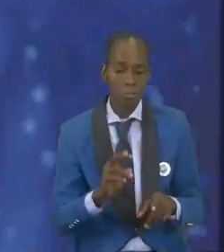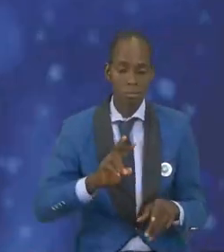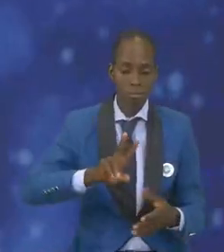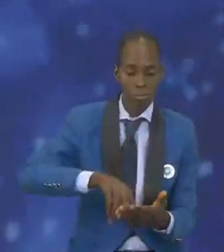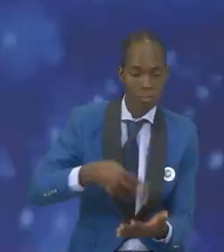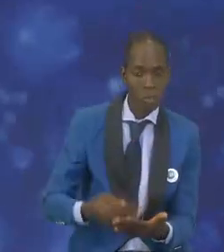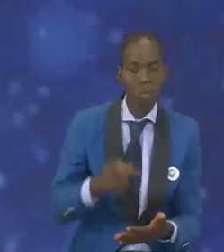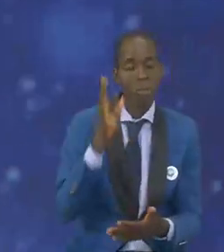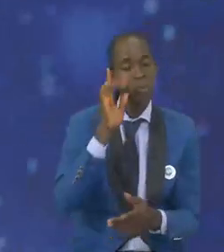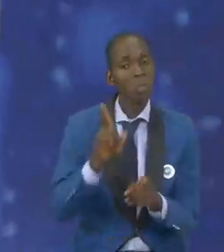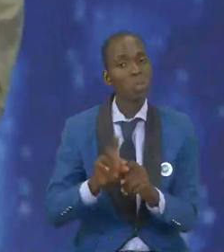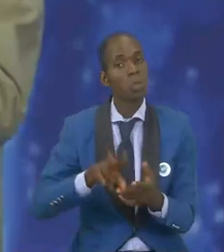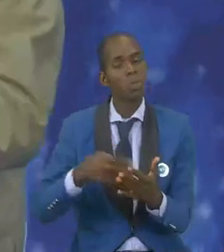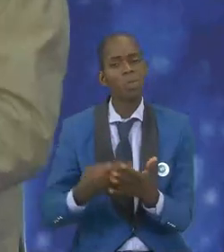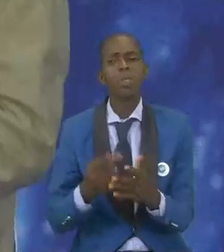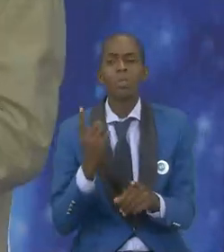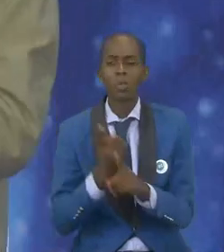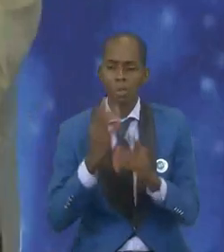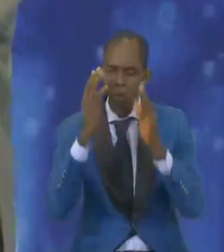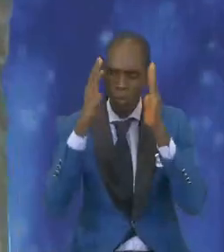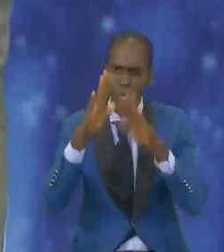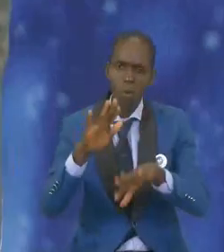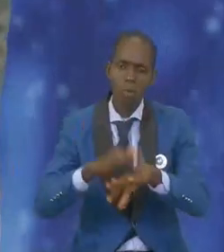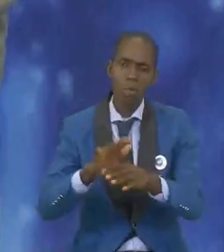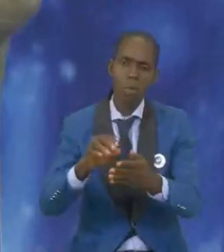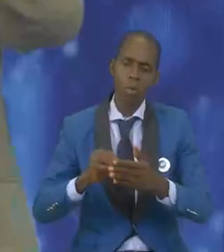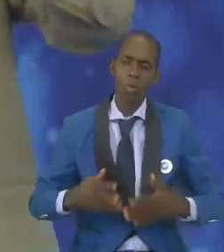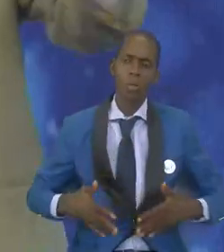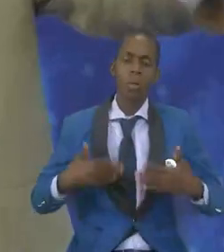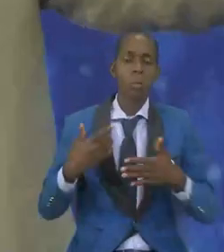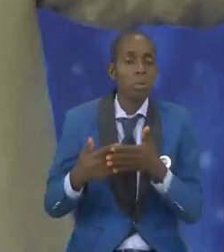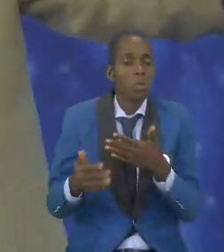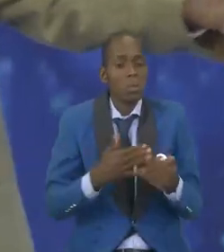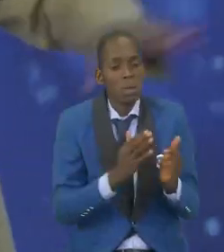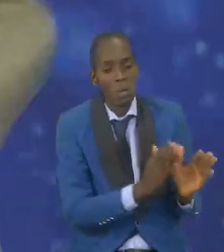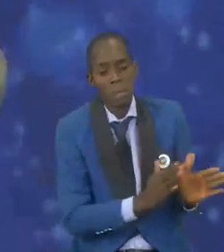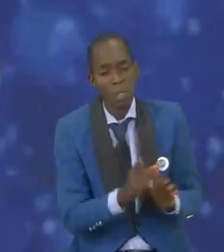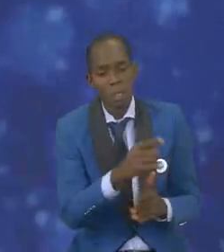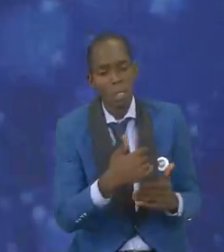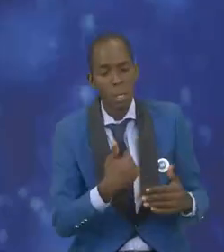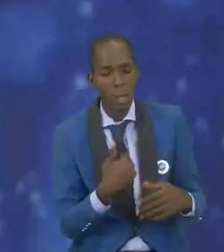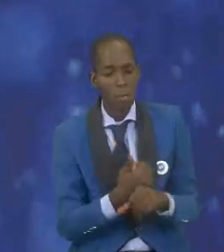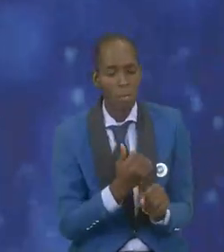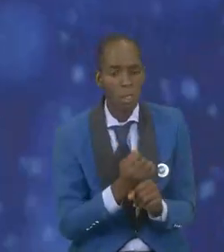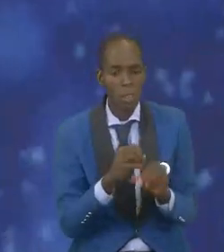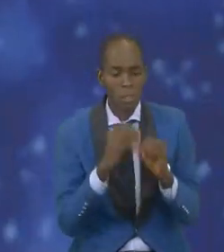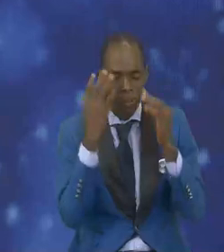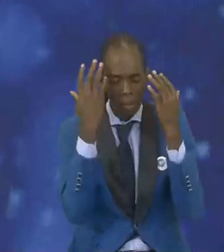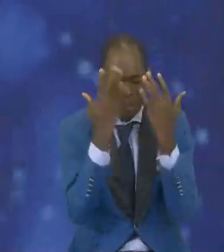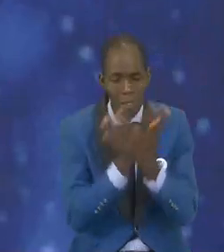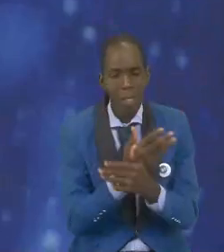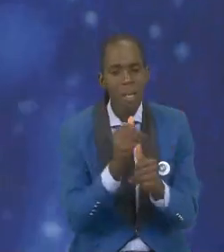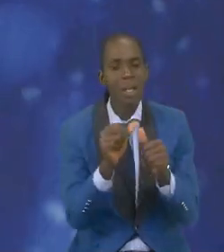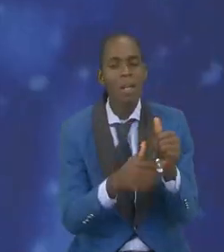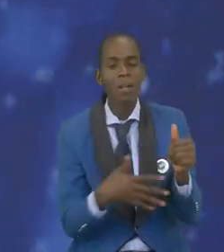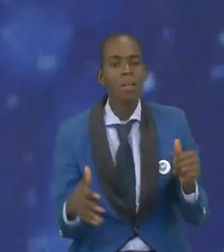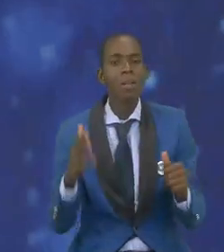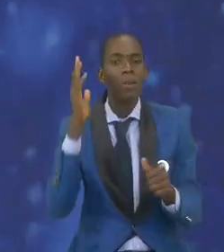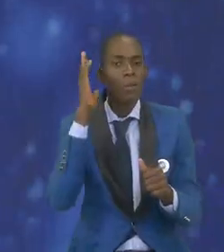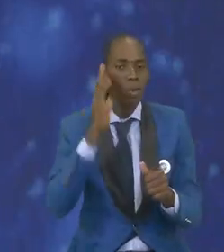et comme ils sont défaits vaincus toi tu seras vaincu continue à me donner ta vie peu importe le décret qu'il signe